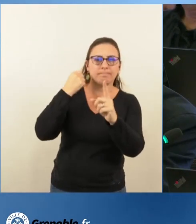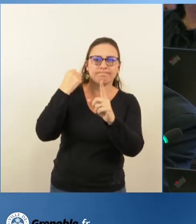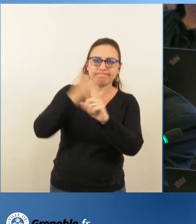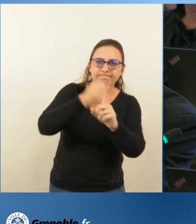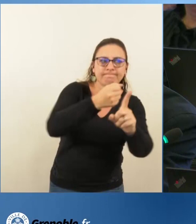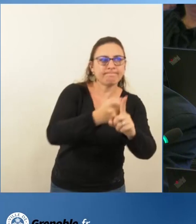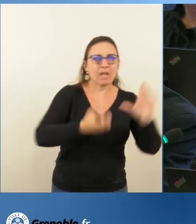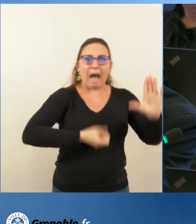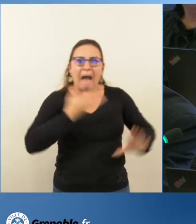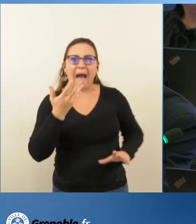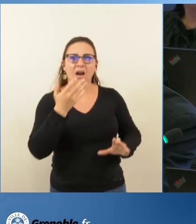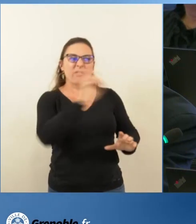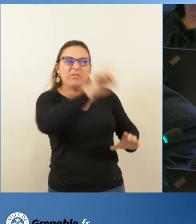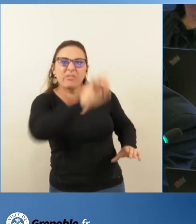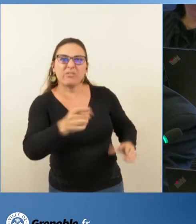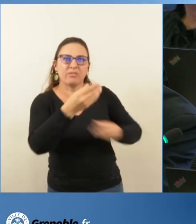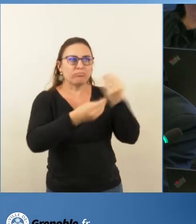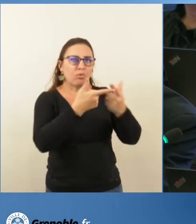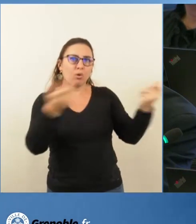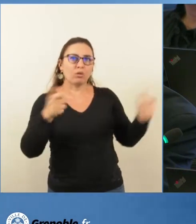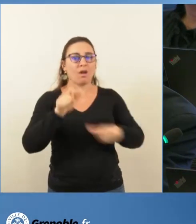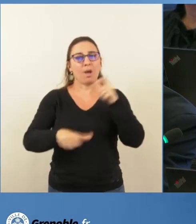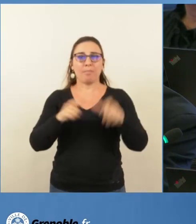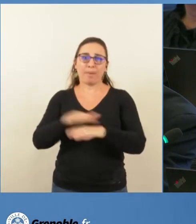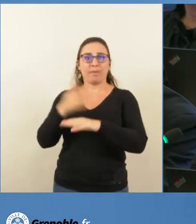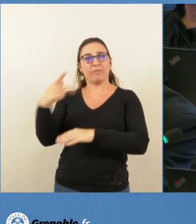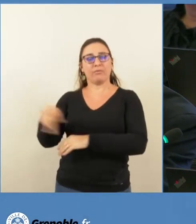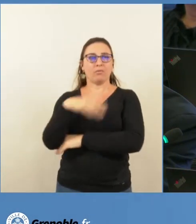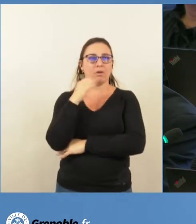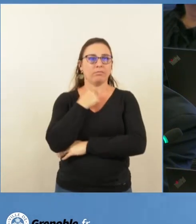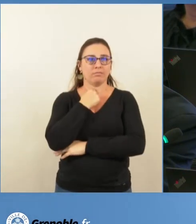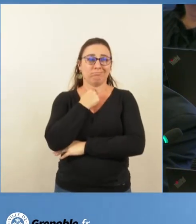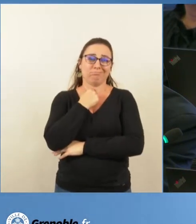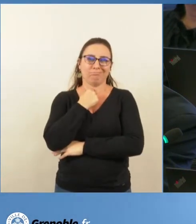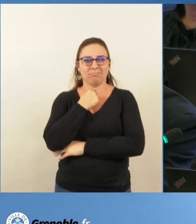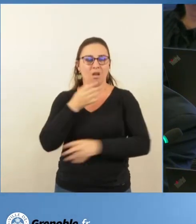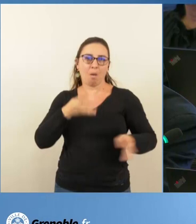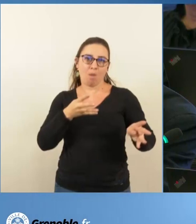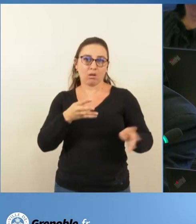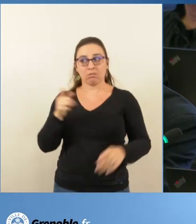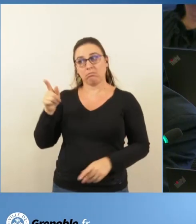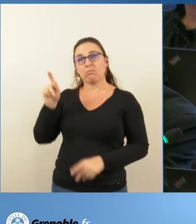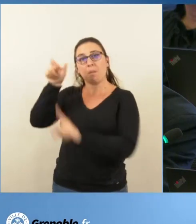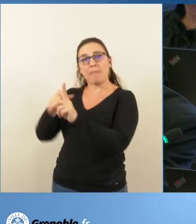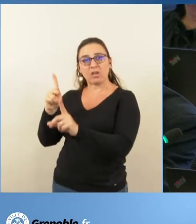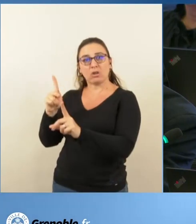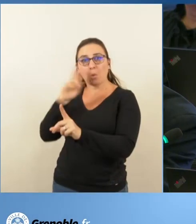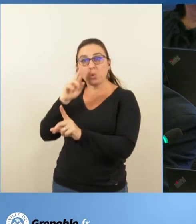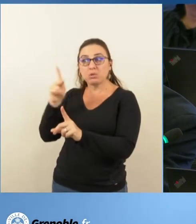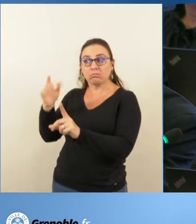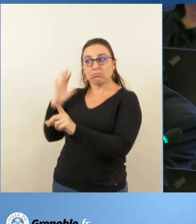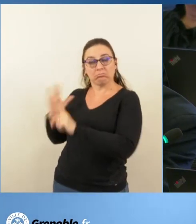d'art ce qui fait sourire certains responsables politiques de votre obédience on comprend que kyriloff avait raison